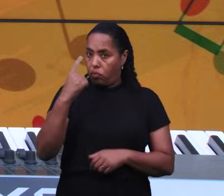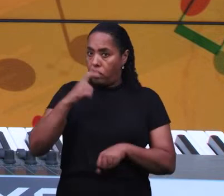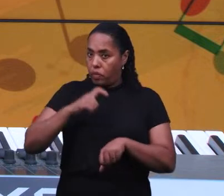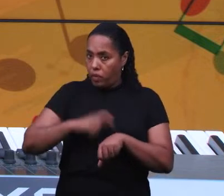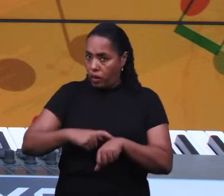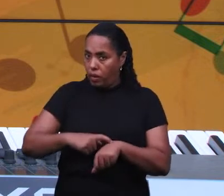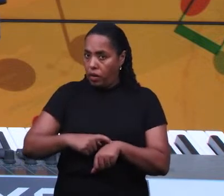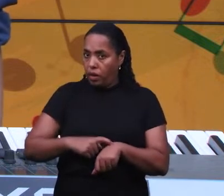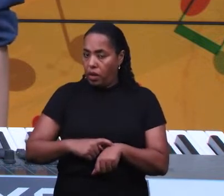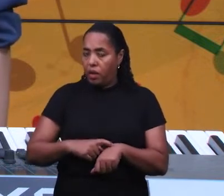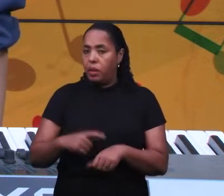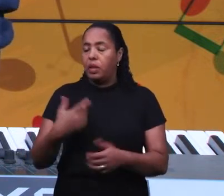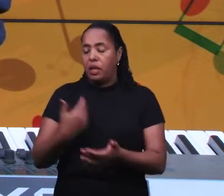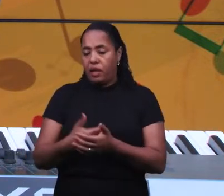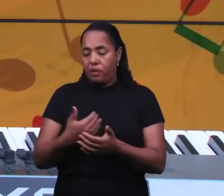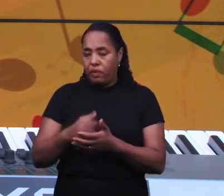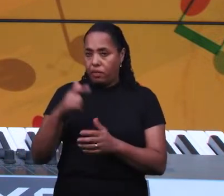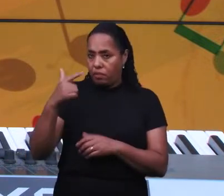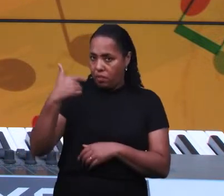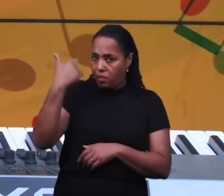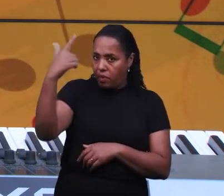que la